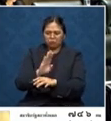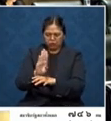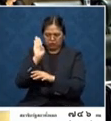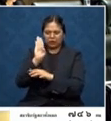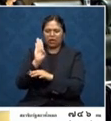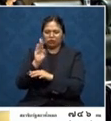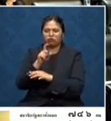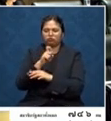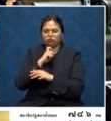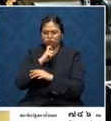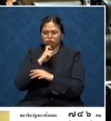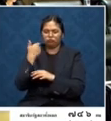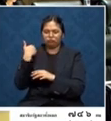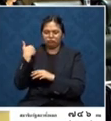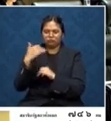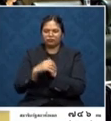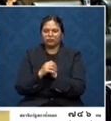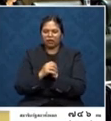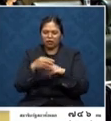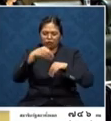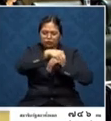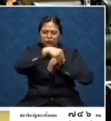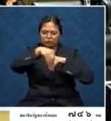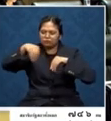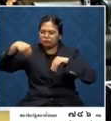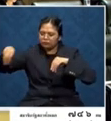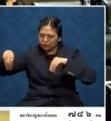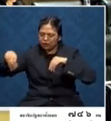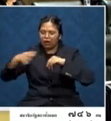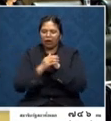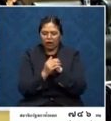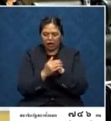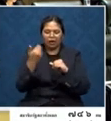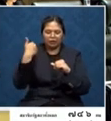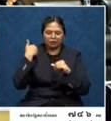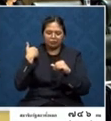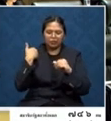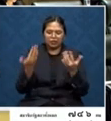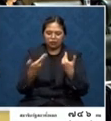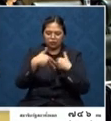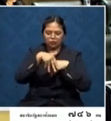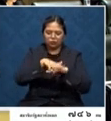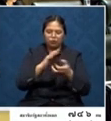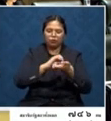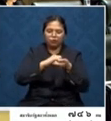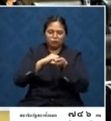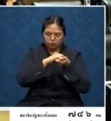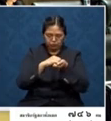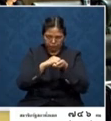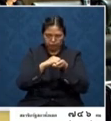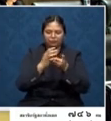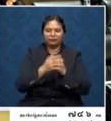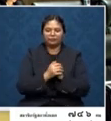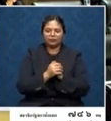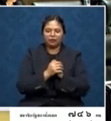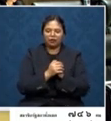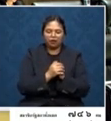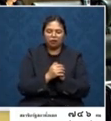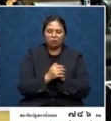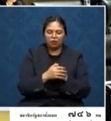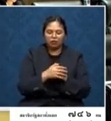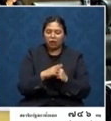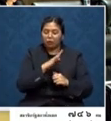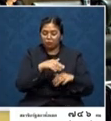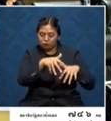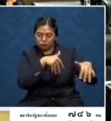มีหน้าที่แค่เชื่อมโยงสร้างเครือข่ายอย่างเป็นระบบหรือที่เราเรียกว่าการ rematching resources ค่ะซึ่งต้องเชื่อมความสนใจของประ